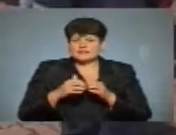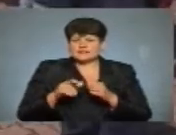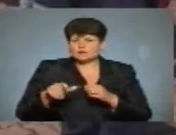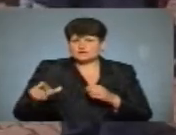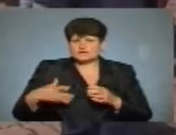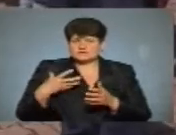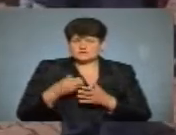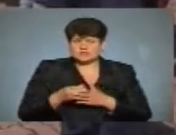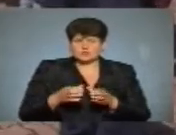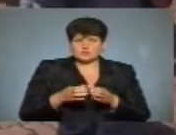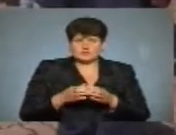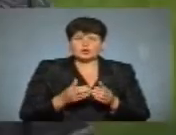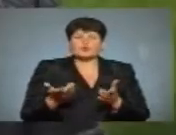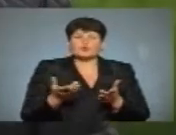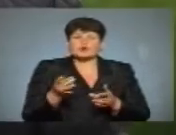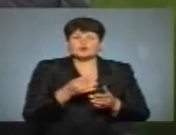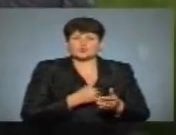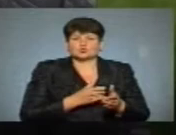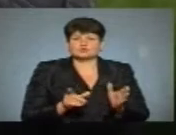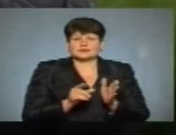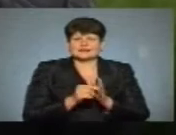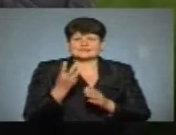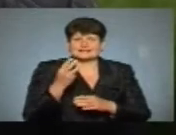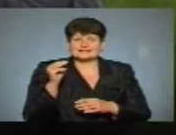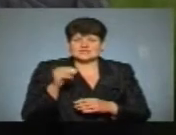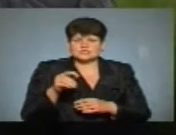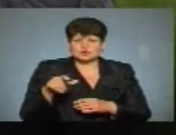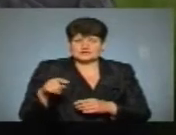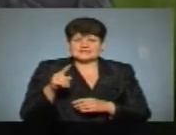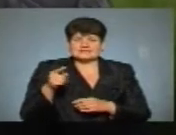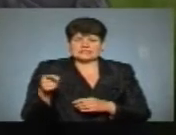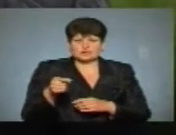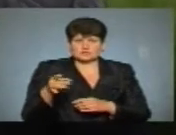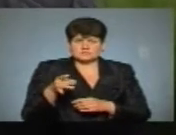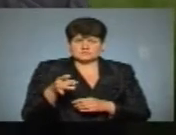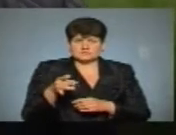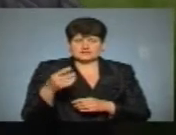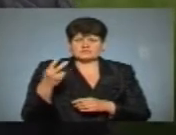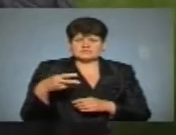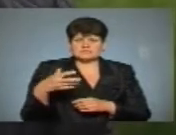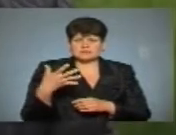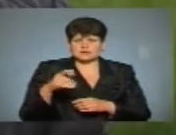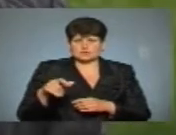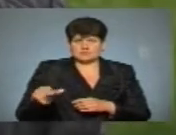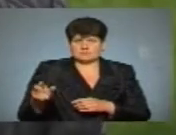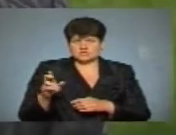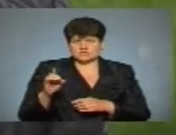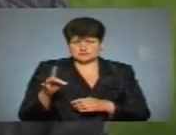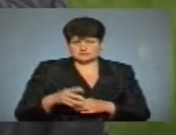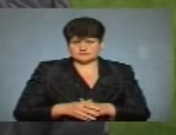якого району вони хочуть приєднатися. 3 тисячі людей за Тернопільський і 25 людей за